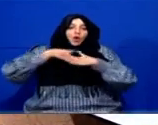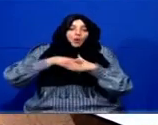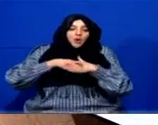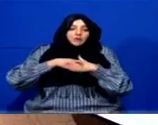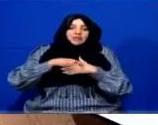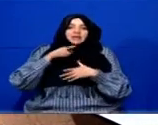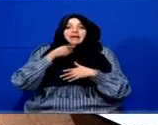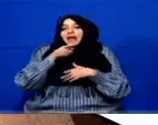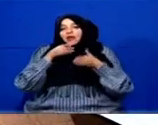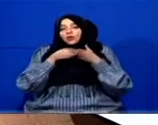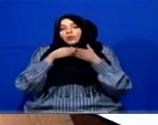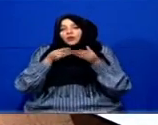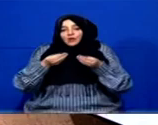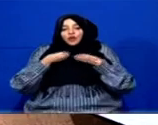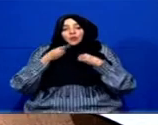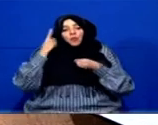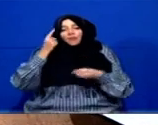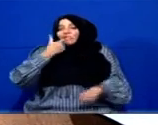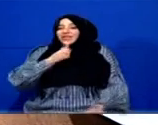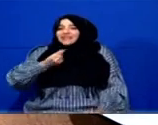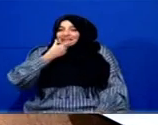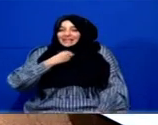احمد هي الحفظ بركه الله